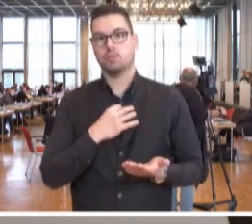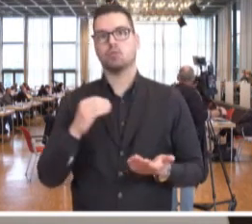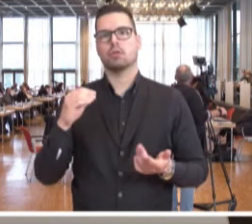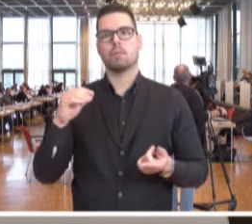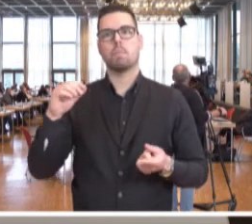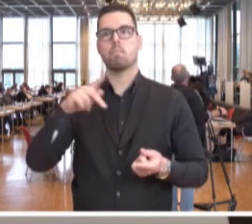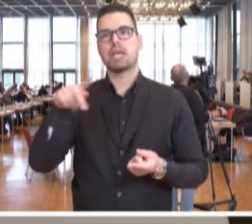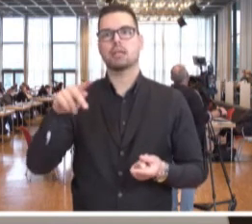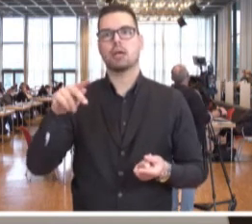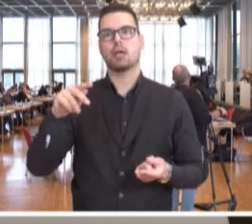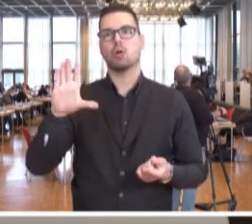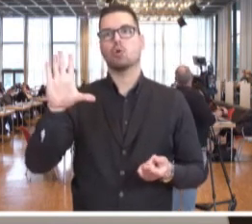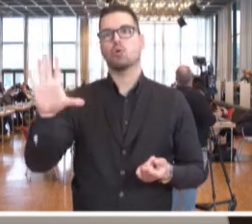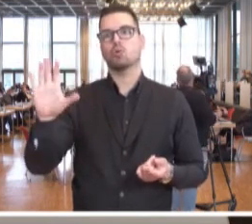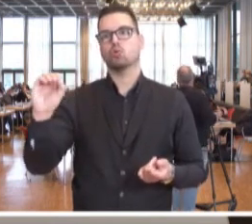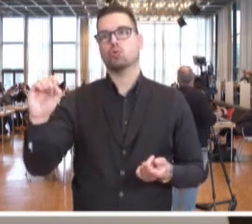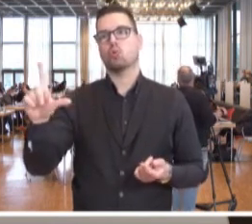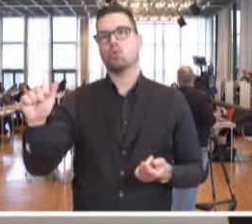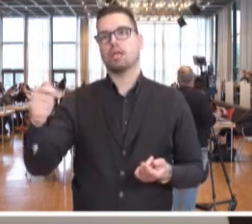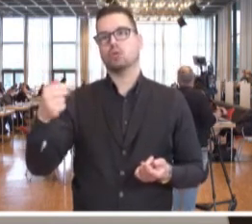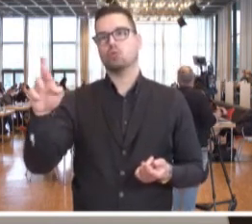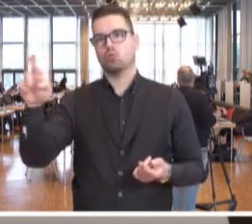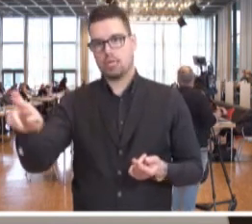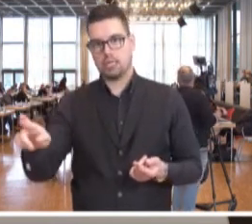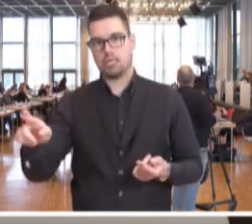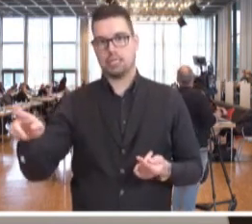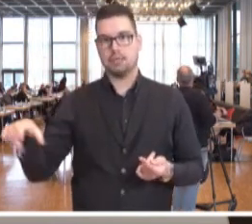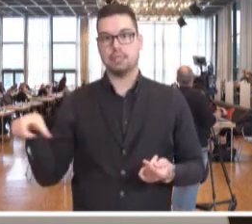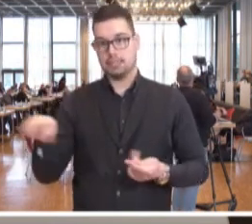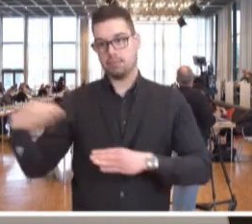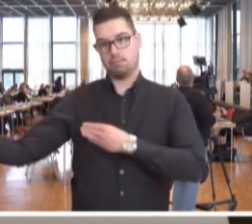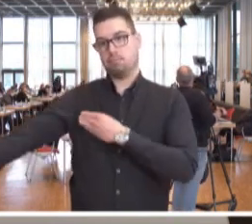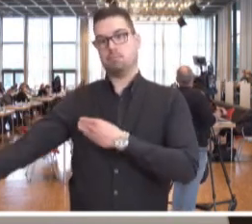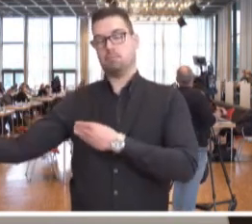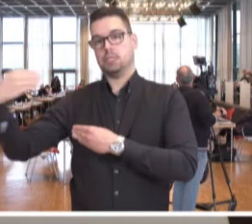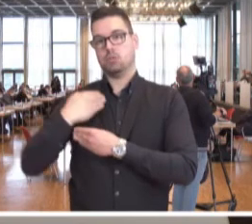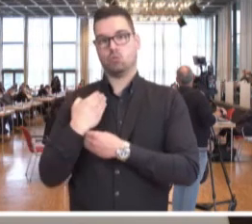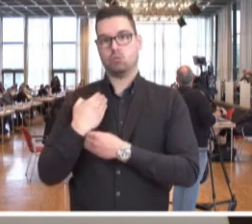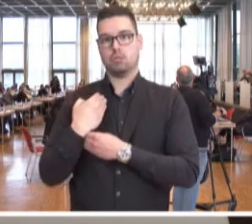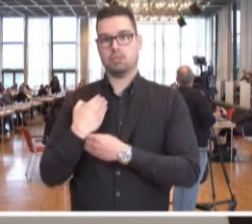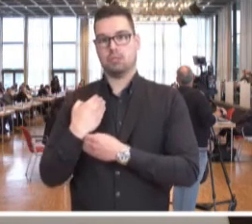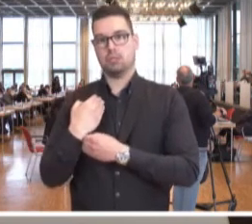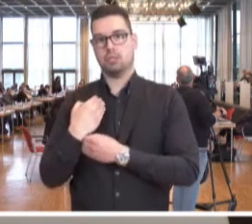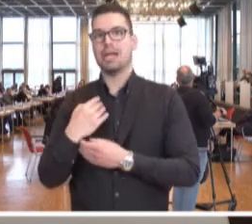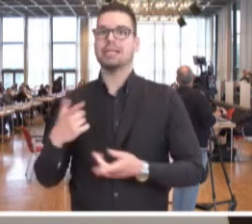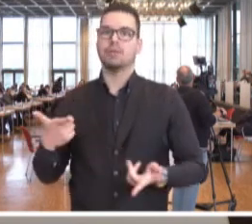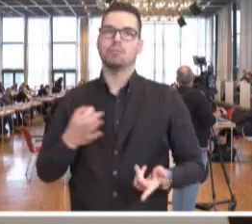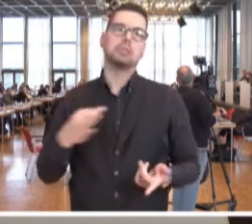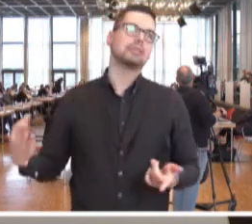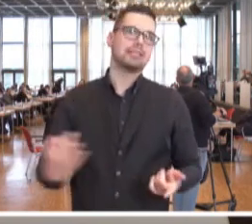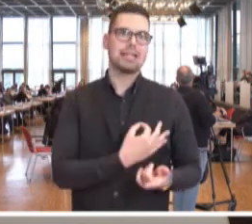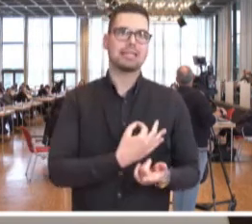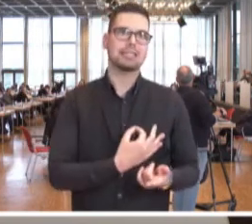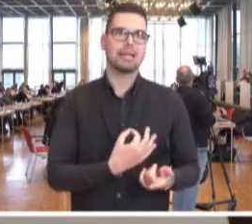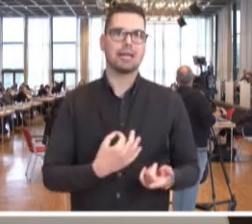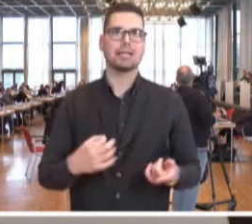der mich immer wieder besucht hat hier an der Saar, wenn er hier an der Saar war. Ich habe ihn kürzlich mal als Saarländer bezeichnet. Natürlich